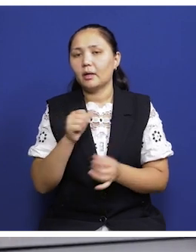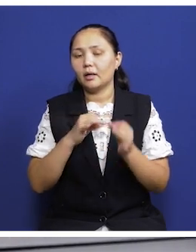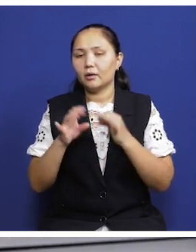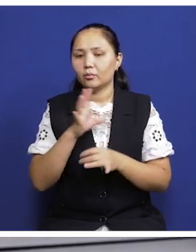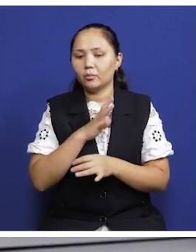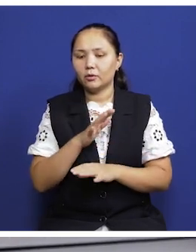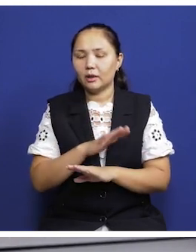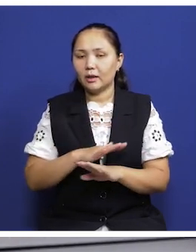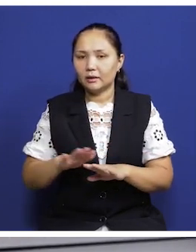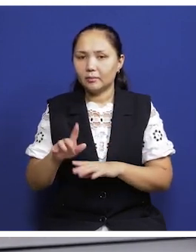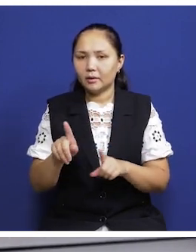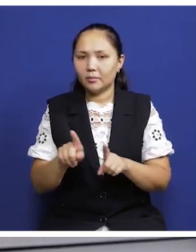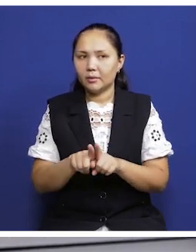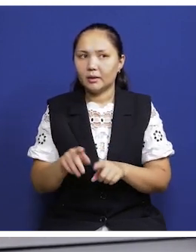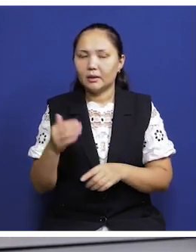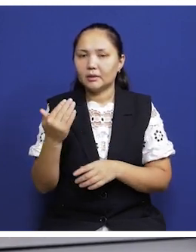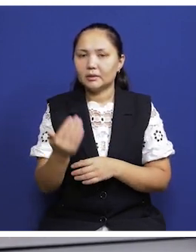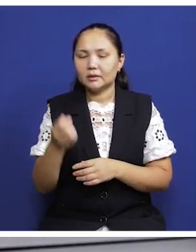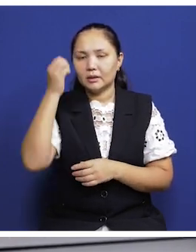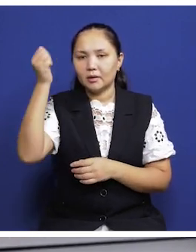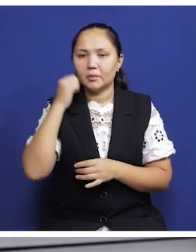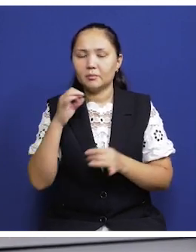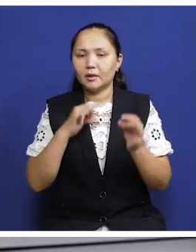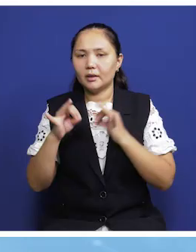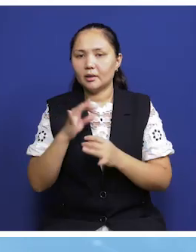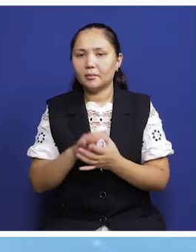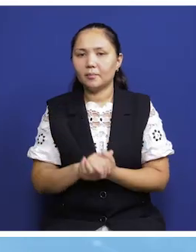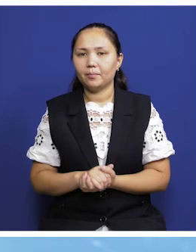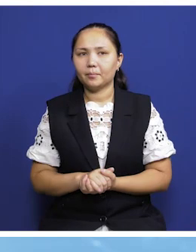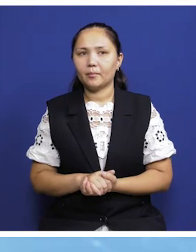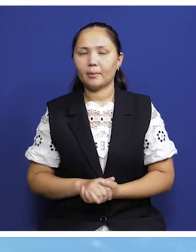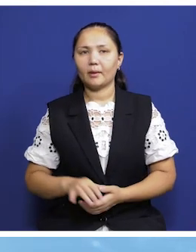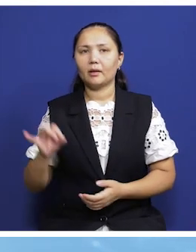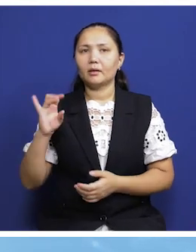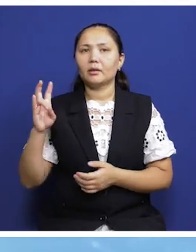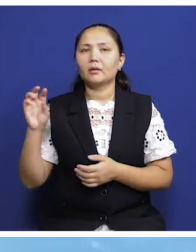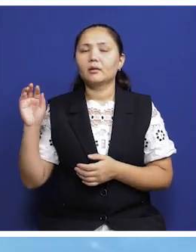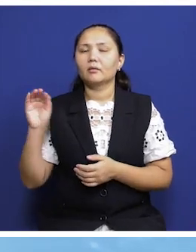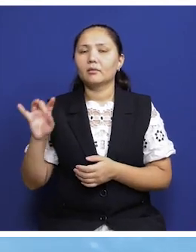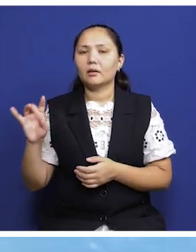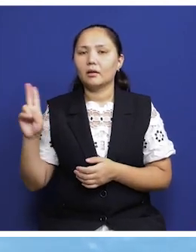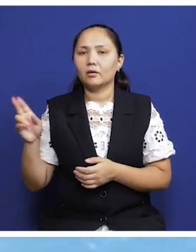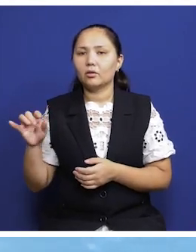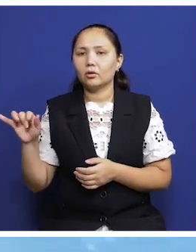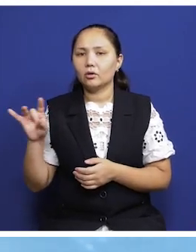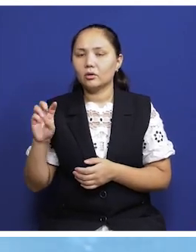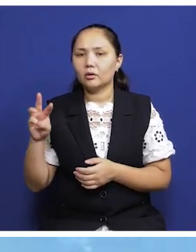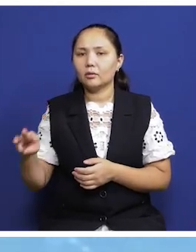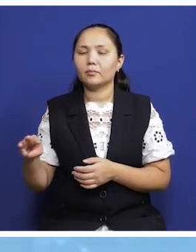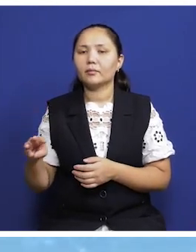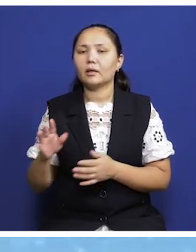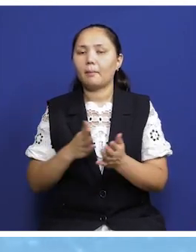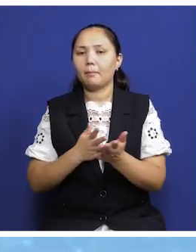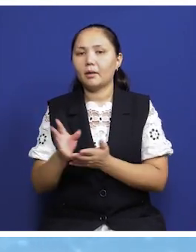енді мынау халықтың алдында мен сол сізге рахметімді айтқым келеді. Инфрақұрылым саласы Көктүрек ауылдық округінде жанданып